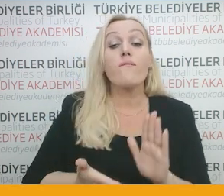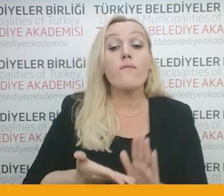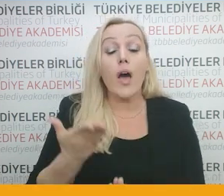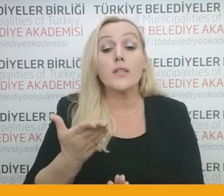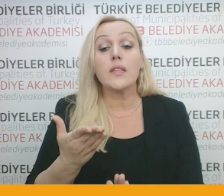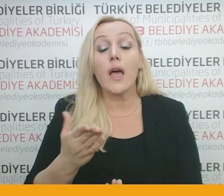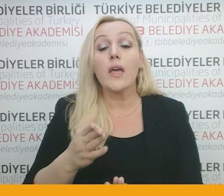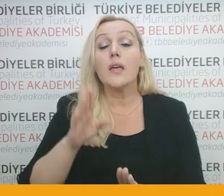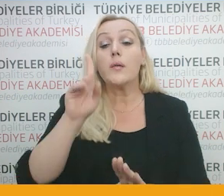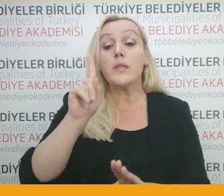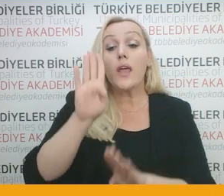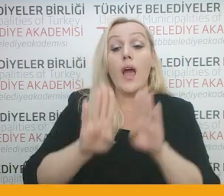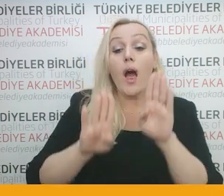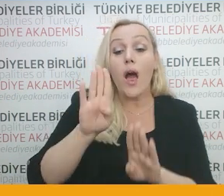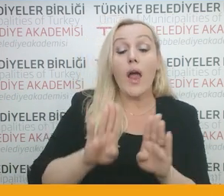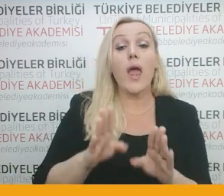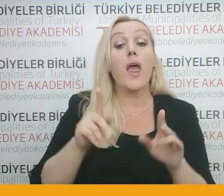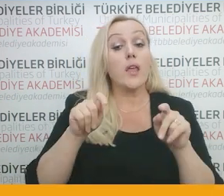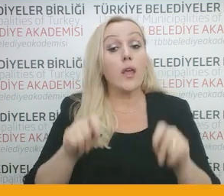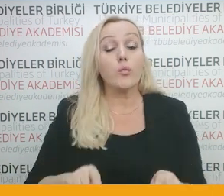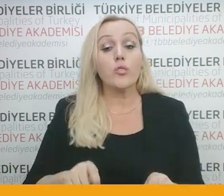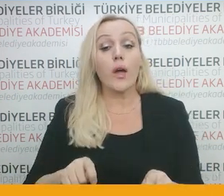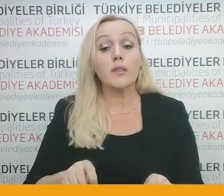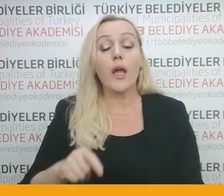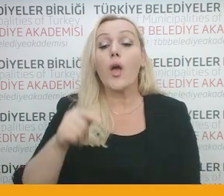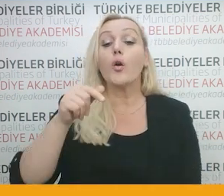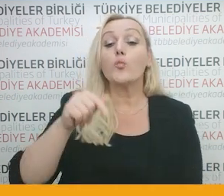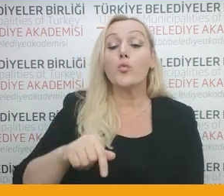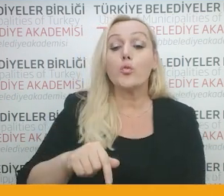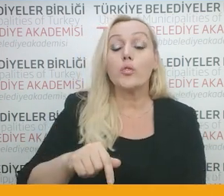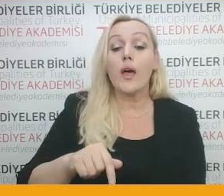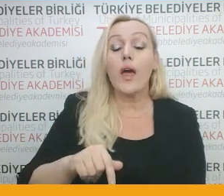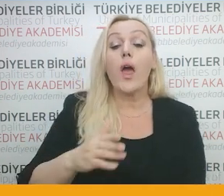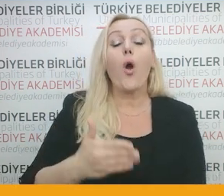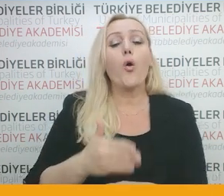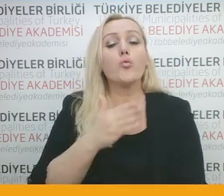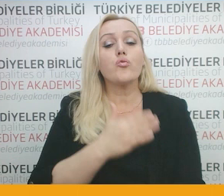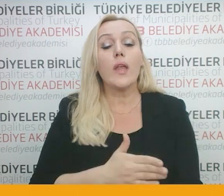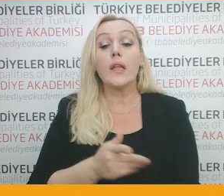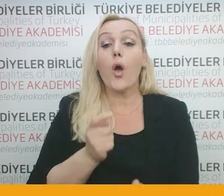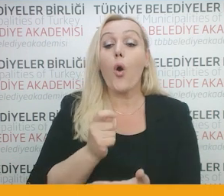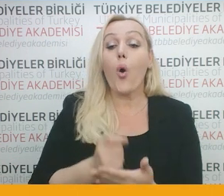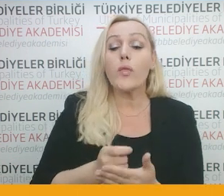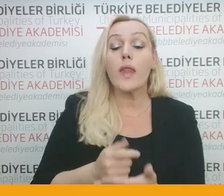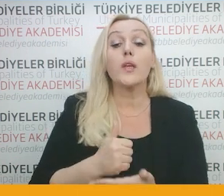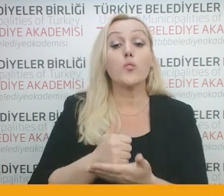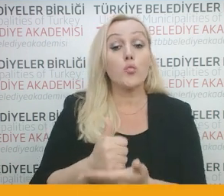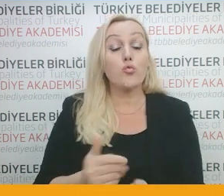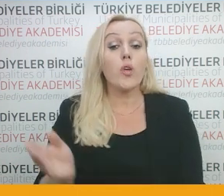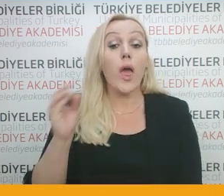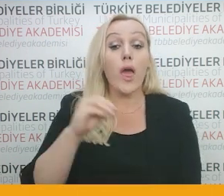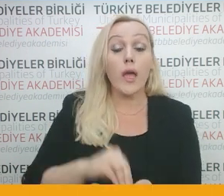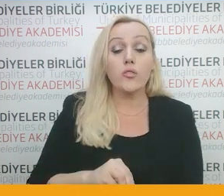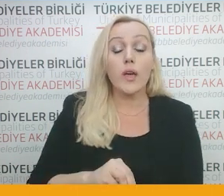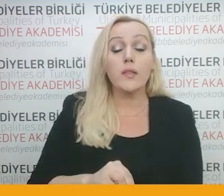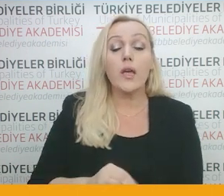kapsayan bir ihaleye çıkacağız, bir yatırım işine çıkacağız. Burada öncelikle ödeneği bütçeye koyacağız. Bütçede ödeneği